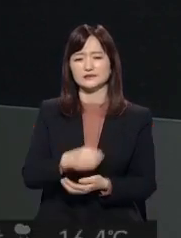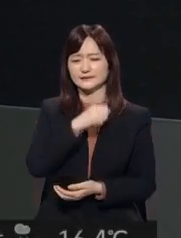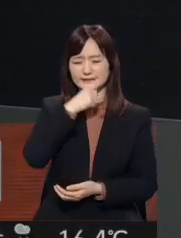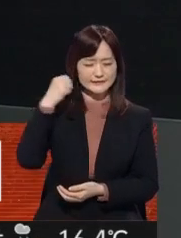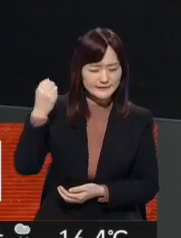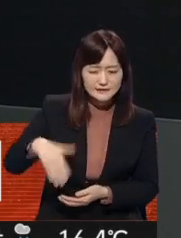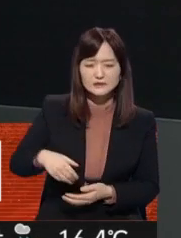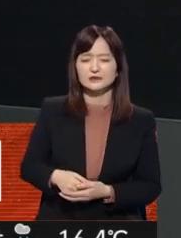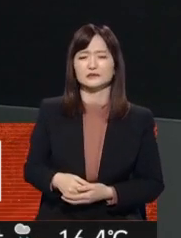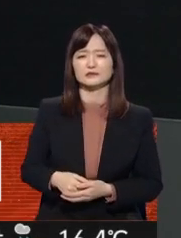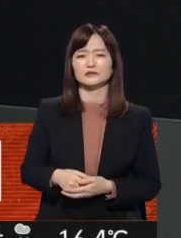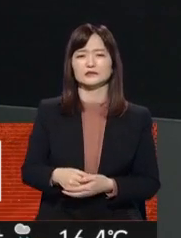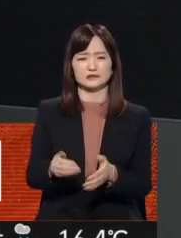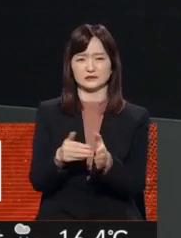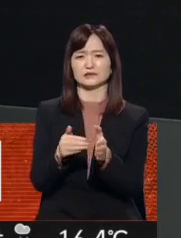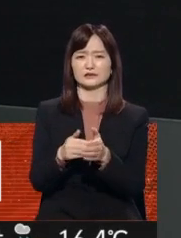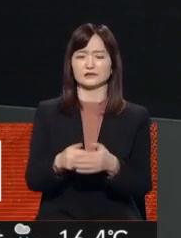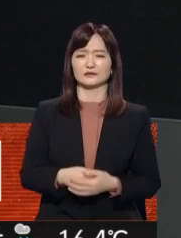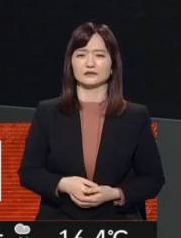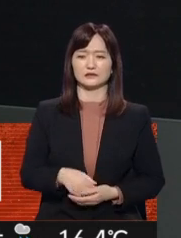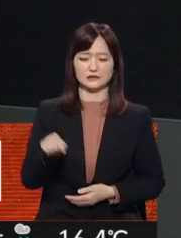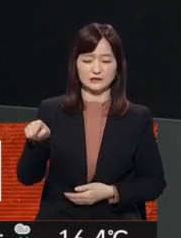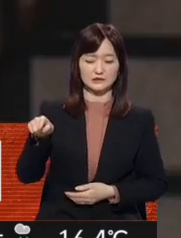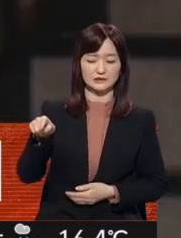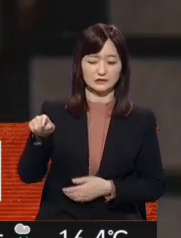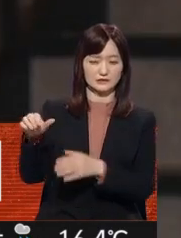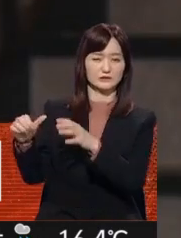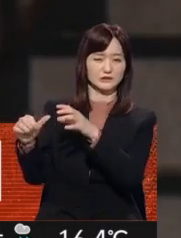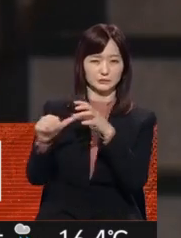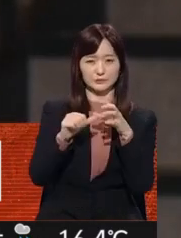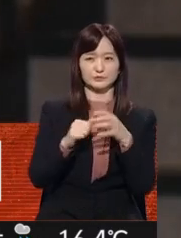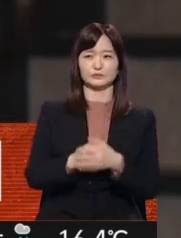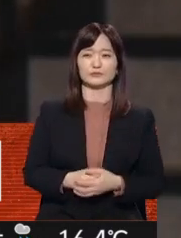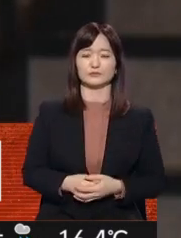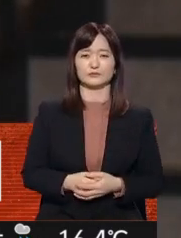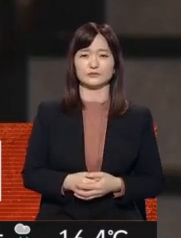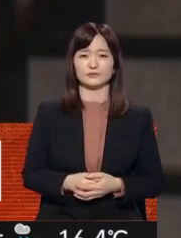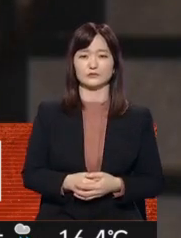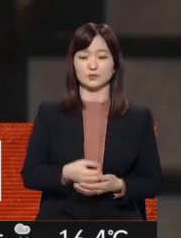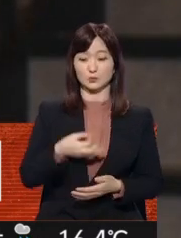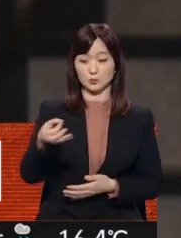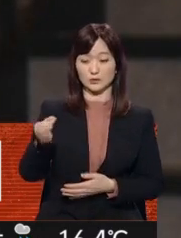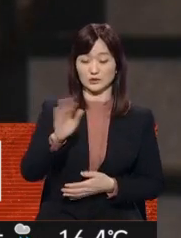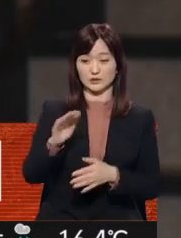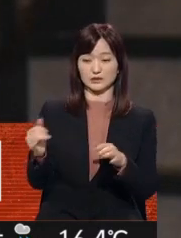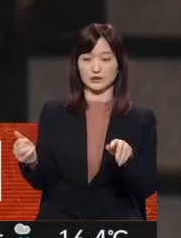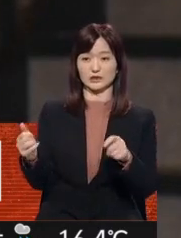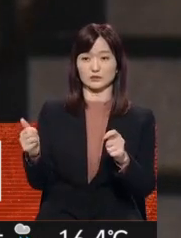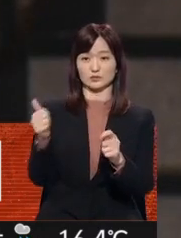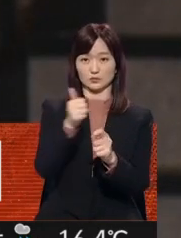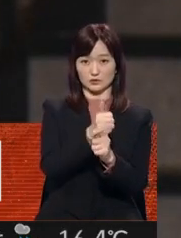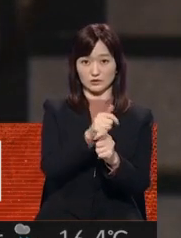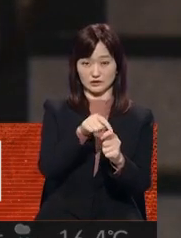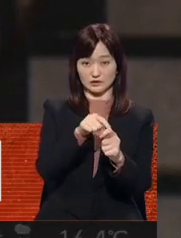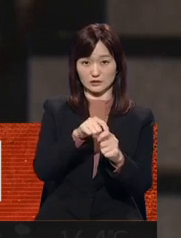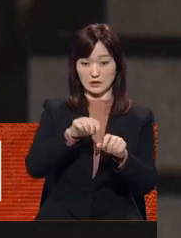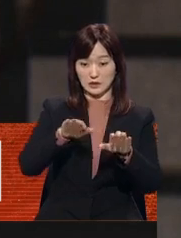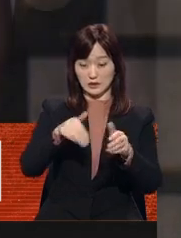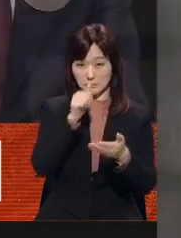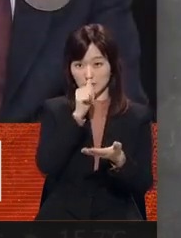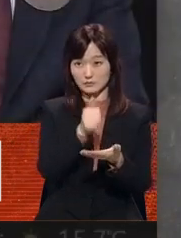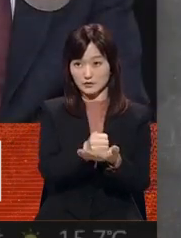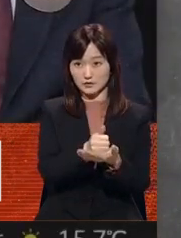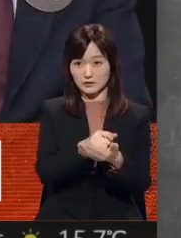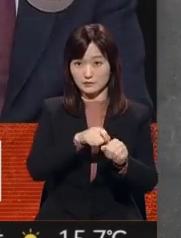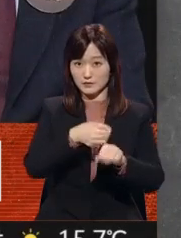그냥 이렇게 넘어가신단 말이죠. 바로 그걸 노리는 거죠. 그러니까 무임승차 같은 경우는 이제 경범죄 처벌법에 의해서 10만 원